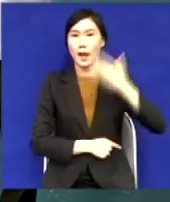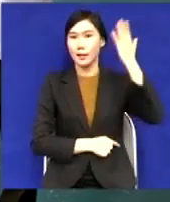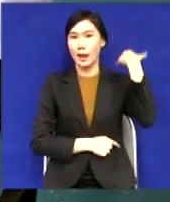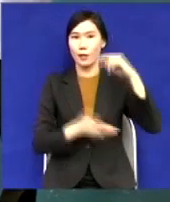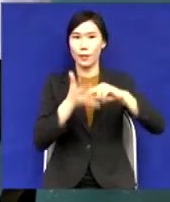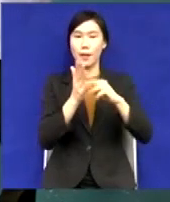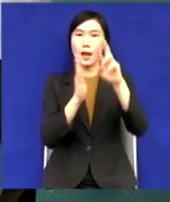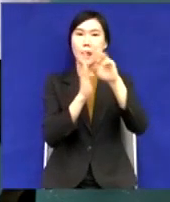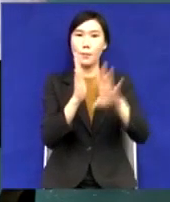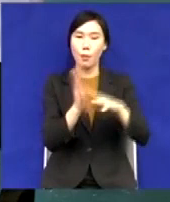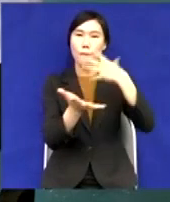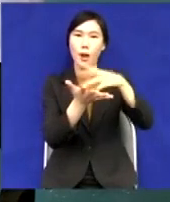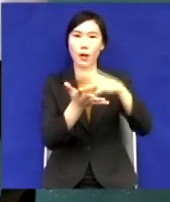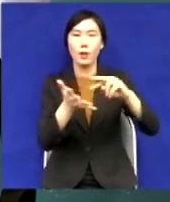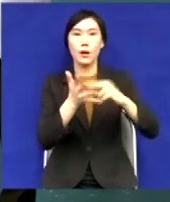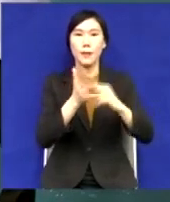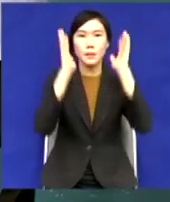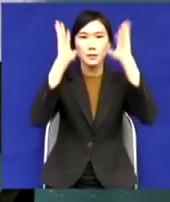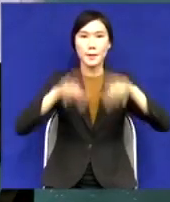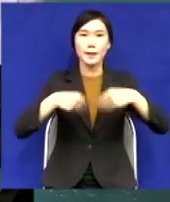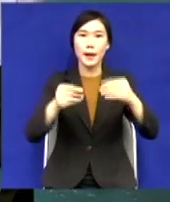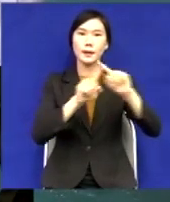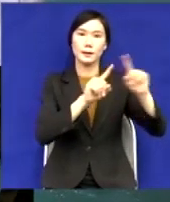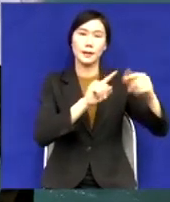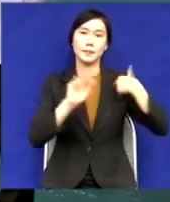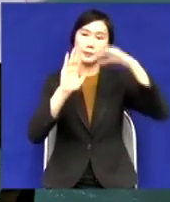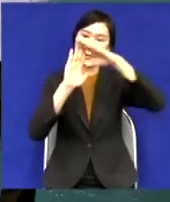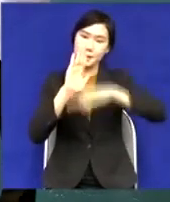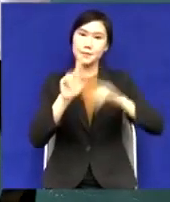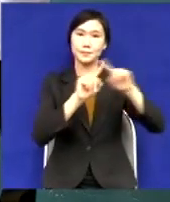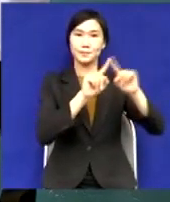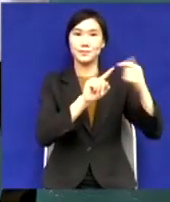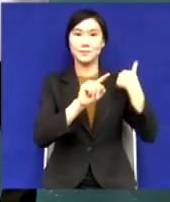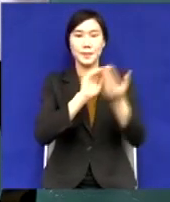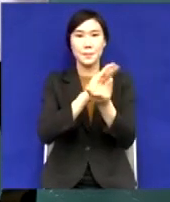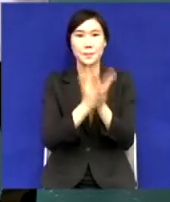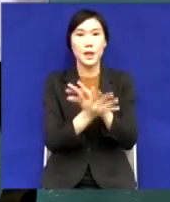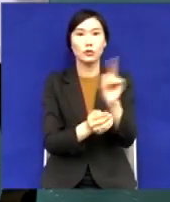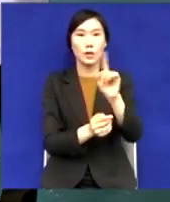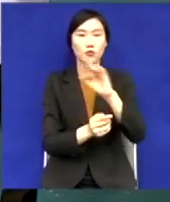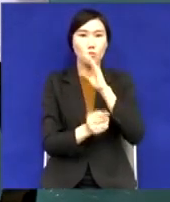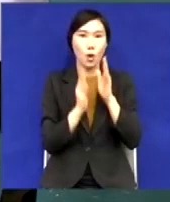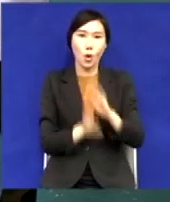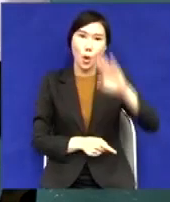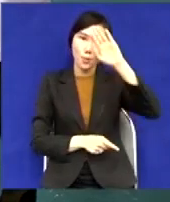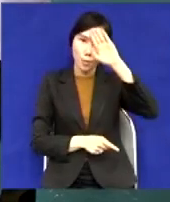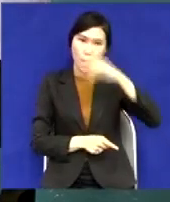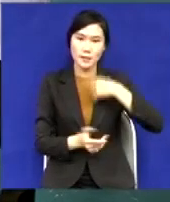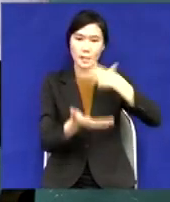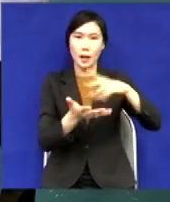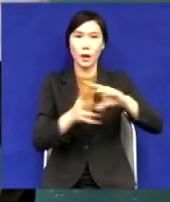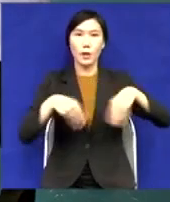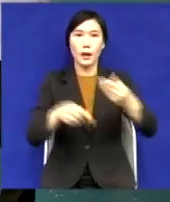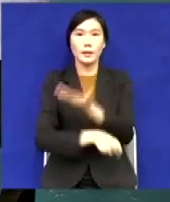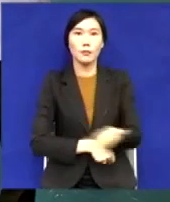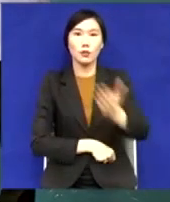ที่ค่อนข้างใช้ขั้นตอนหลายขั้นตอนต่อไปเราจะเปลี่ยนระบบการรายงานผู้ป่วย PUI การรายงานทางห้องบริการเนี่ยเ